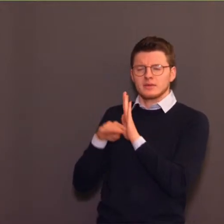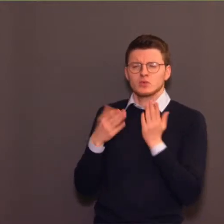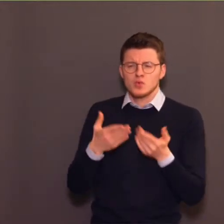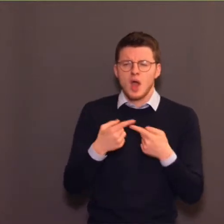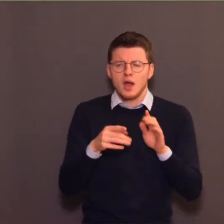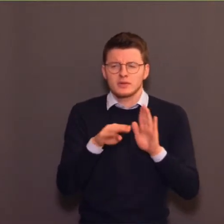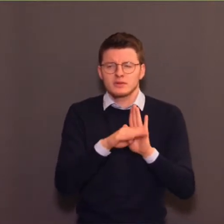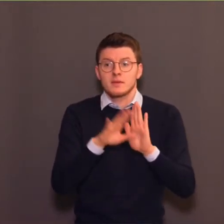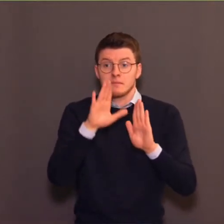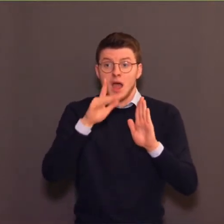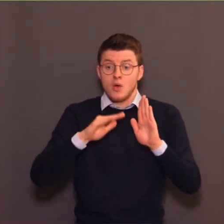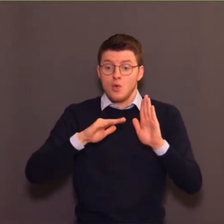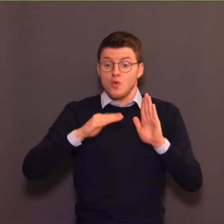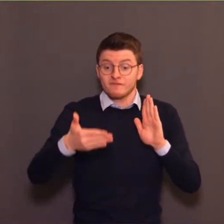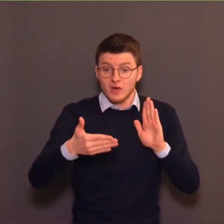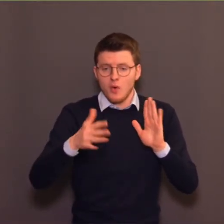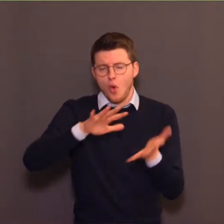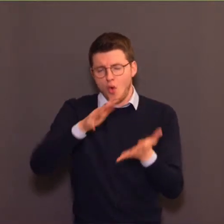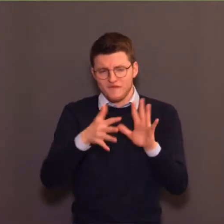gelijkaardig zijn.